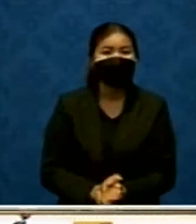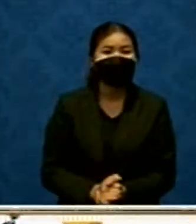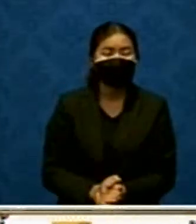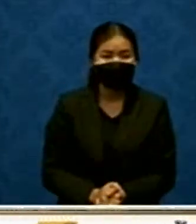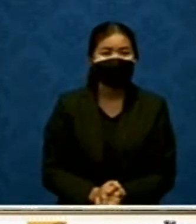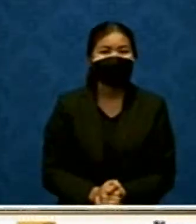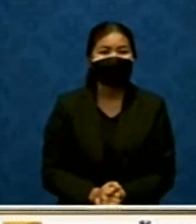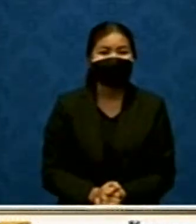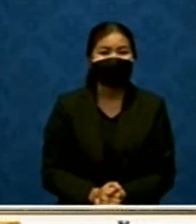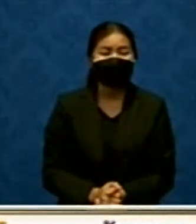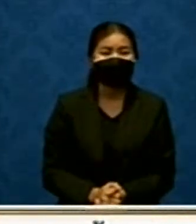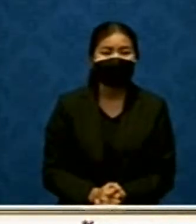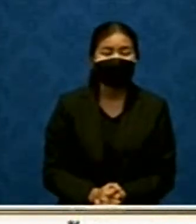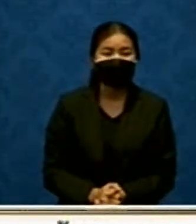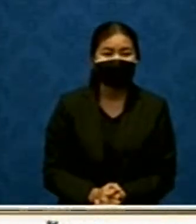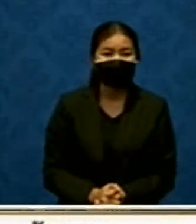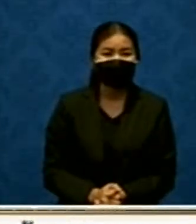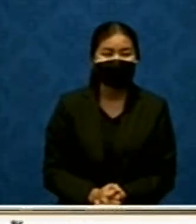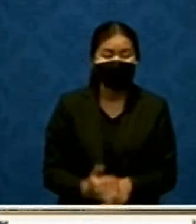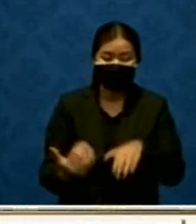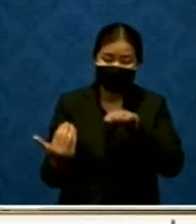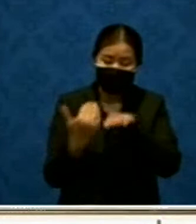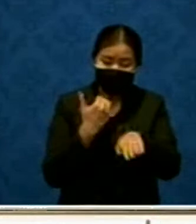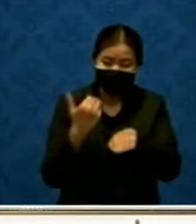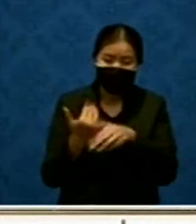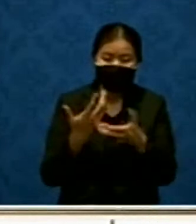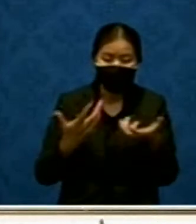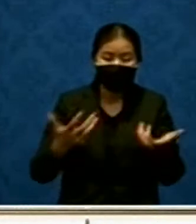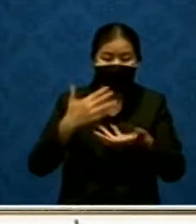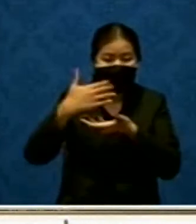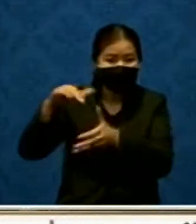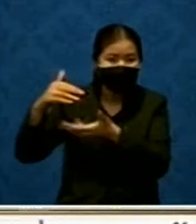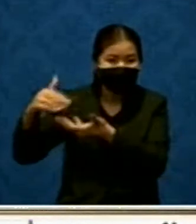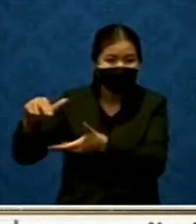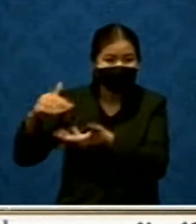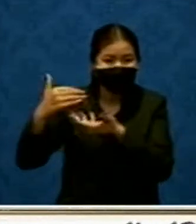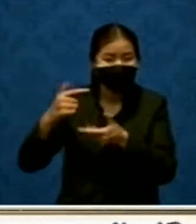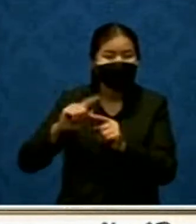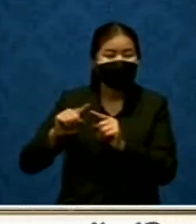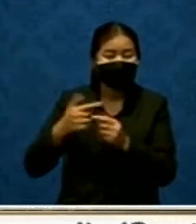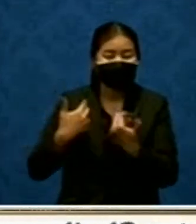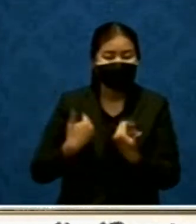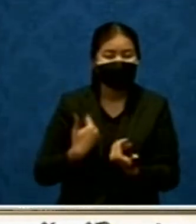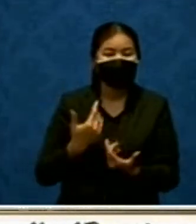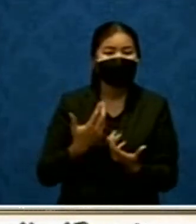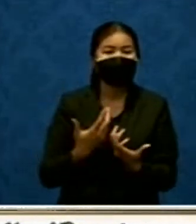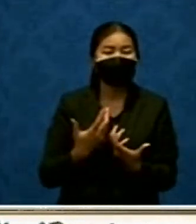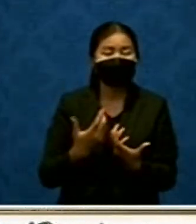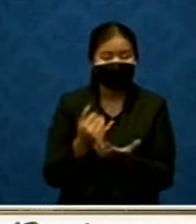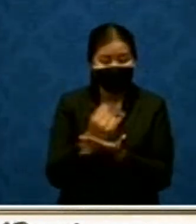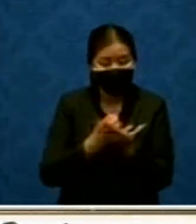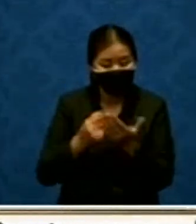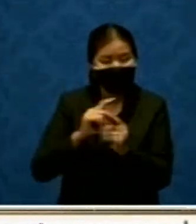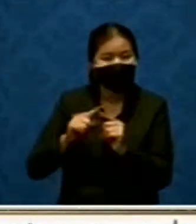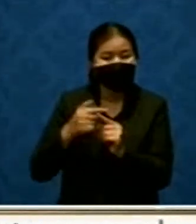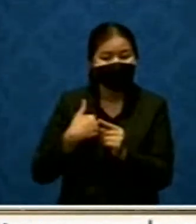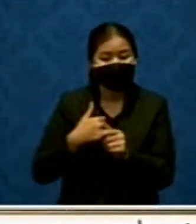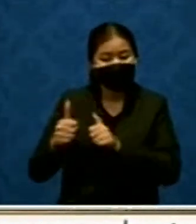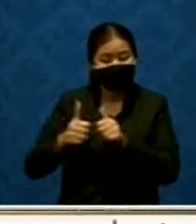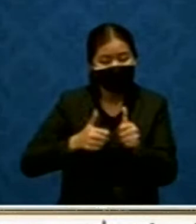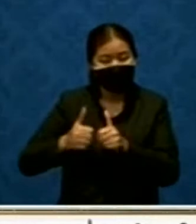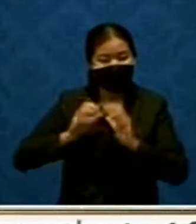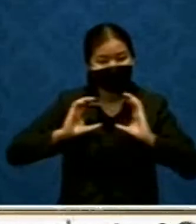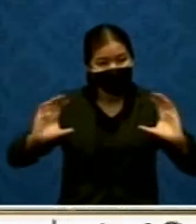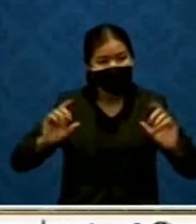ครับ ขอมนาคม Logistics 103 เครษณะกรสร้บนค่า 78,000พื้นฐานการแงขนบุคภากรัฐ